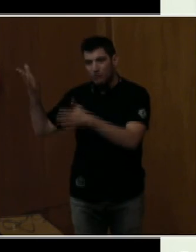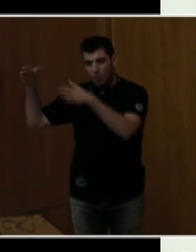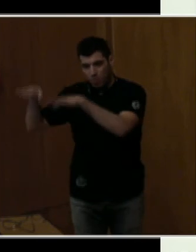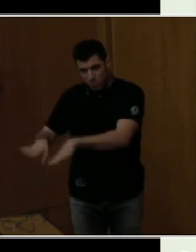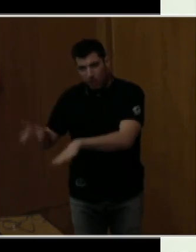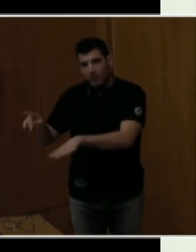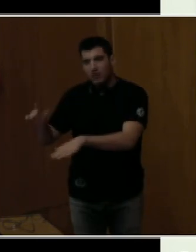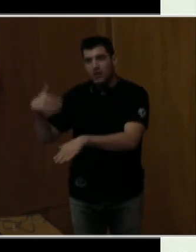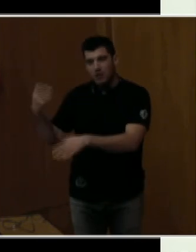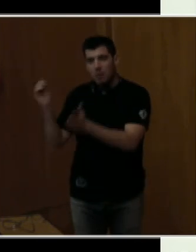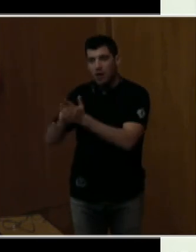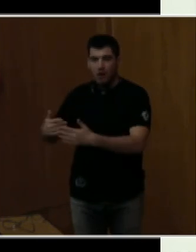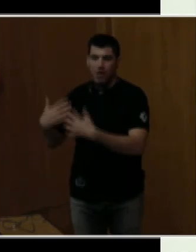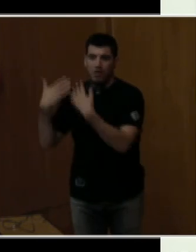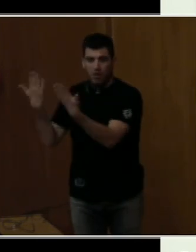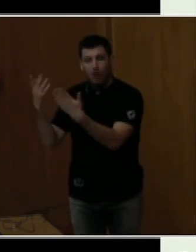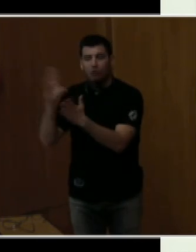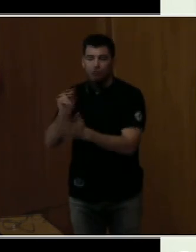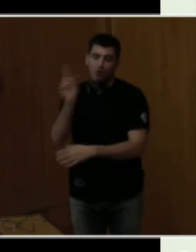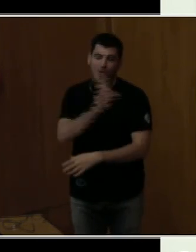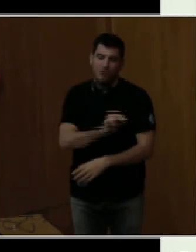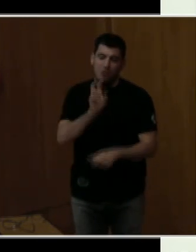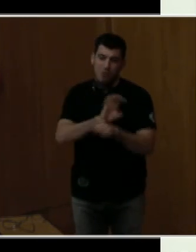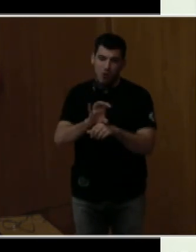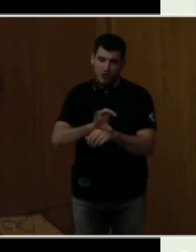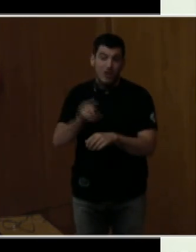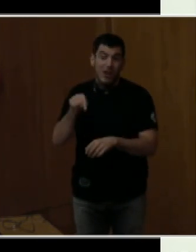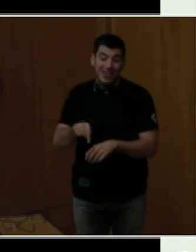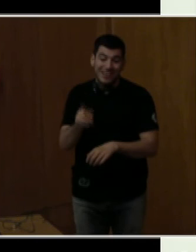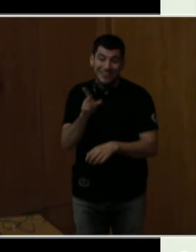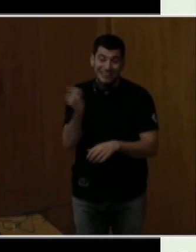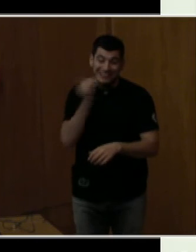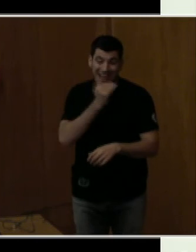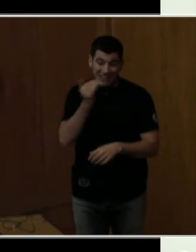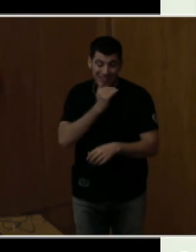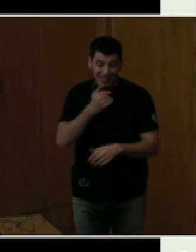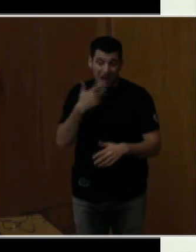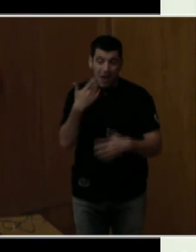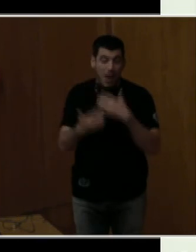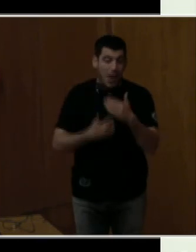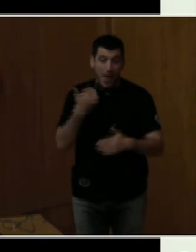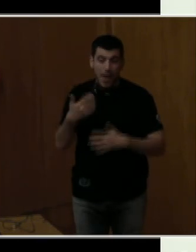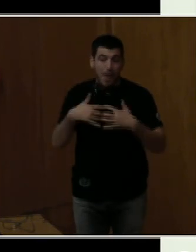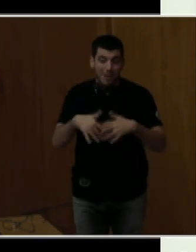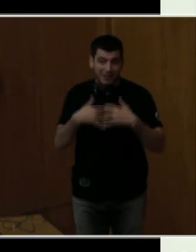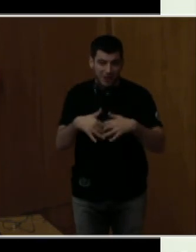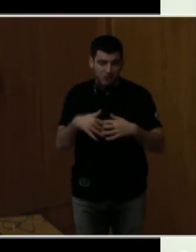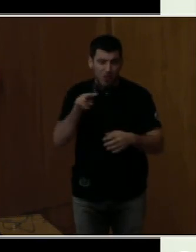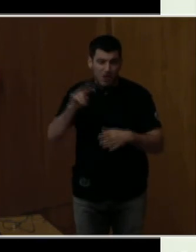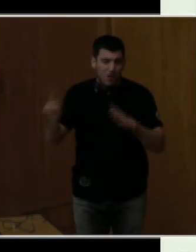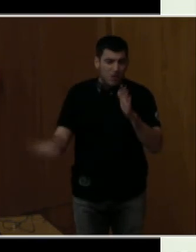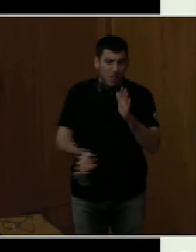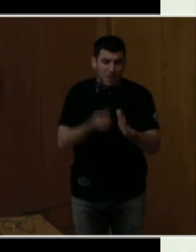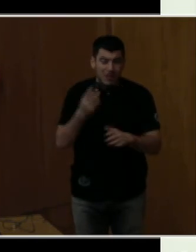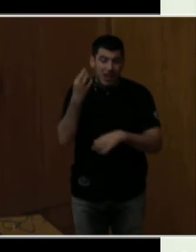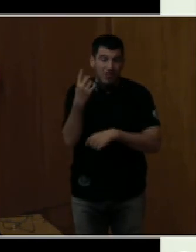τείχος μνήμης? Η ταχύτητα των επεξεργαστών αυξάνεται, διπλασιάζεται κάθε 2 χρόνια, αλλά